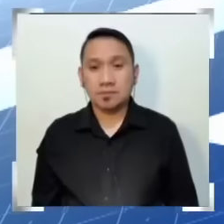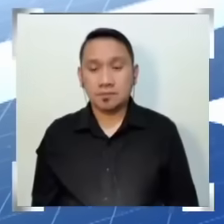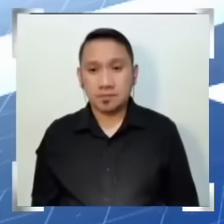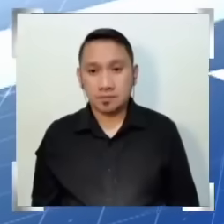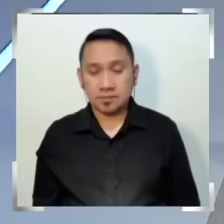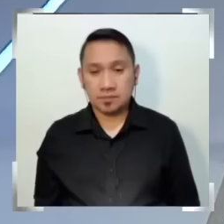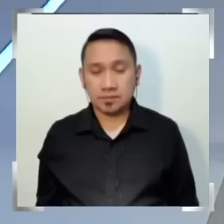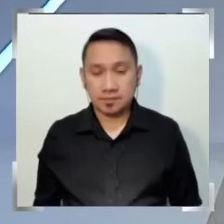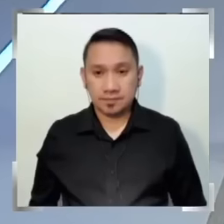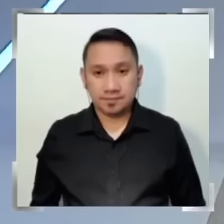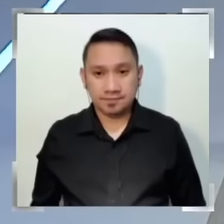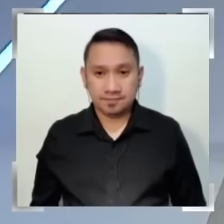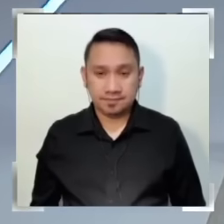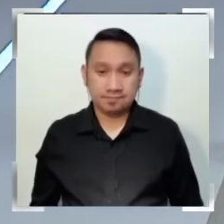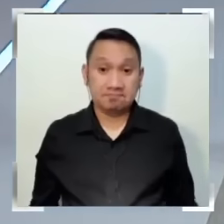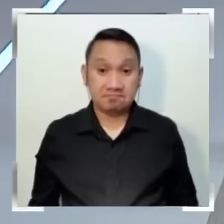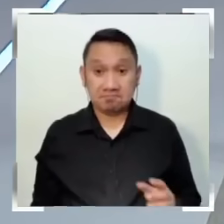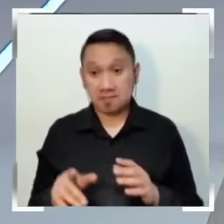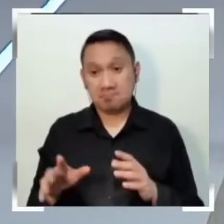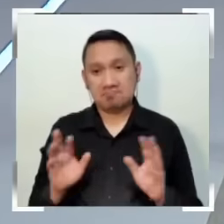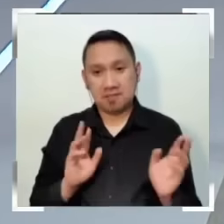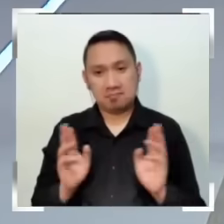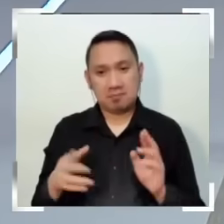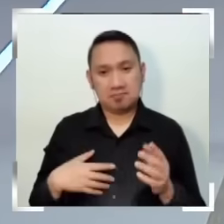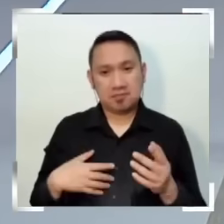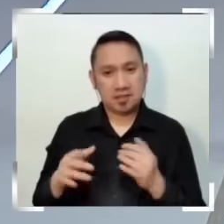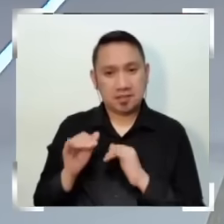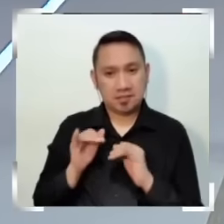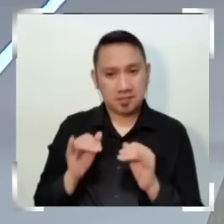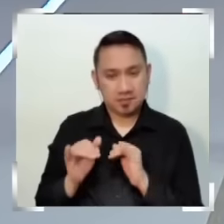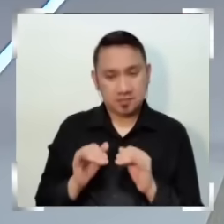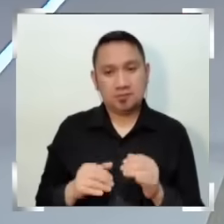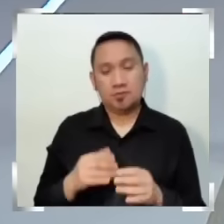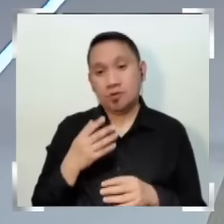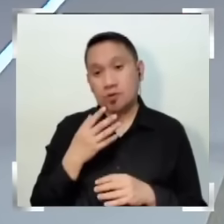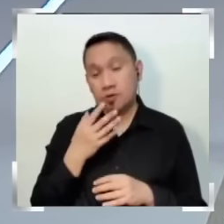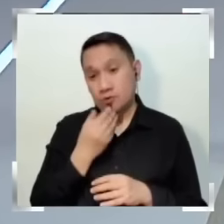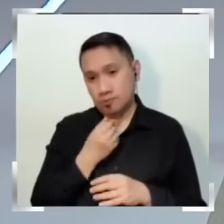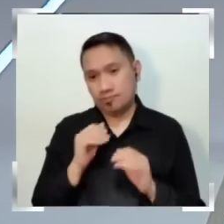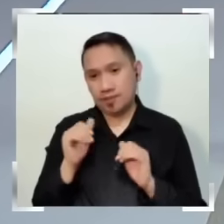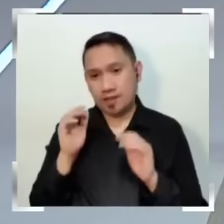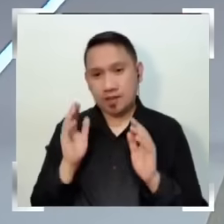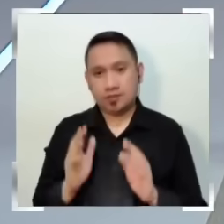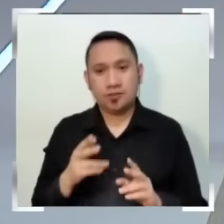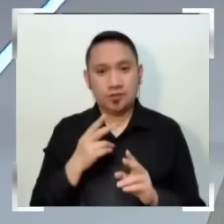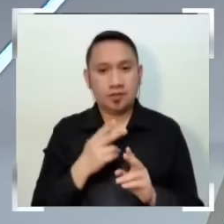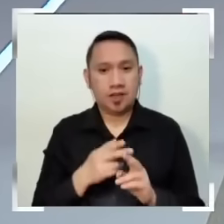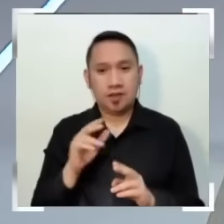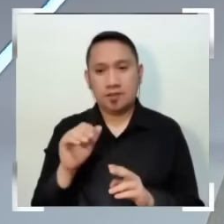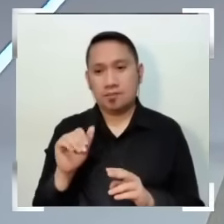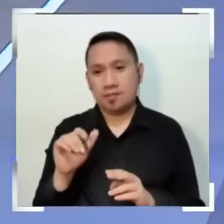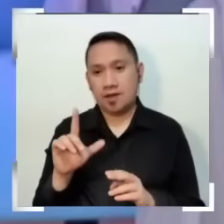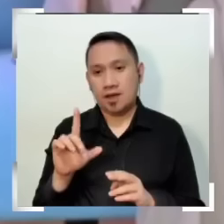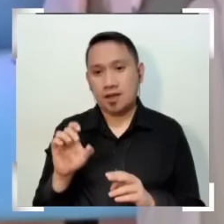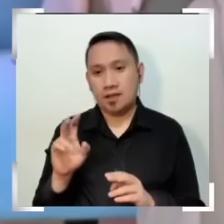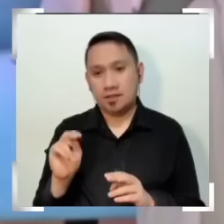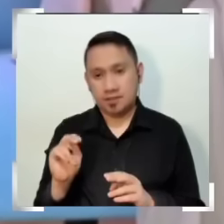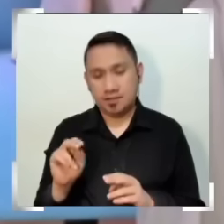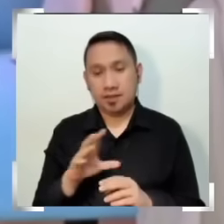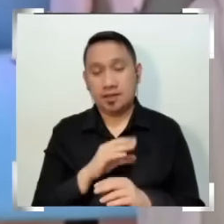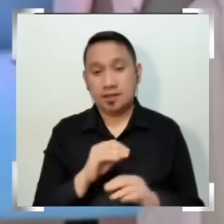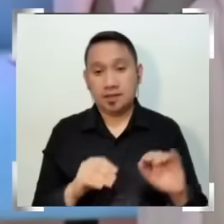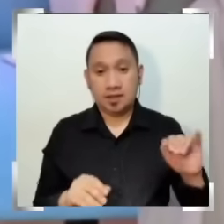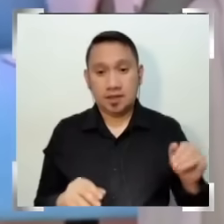Game na sumabak sa interview sina Five Breakups and a Romance stars Alden Richards at Julia Montes sa Fast Talk with